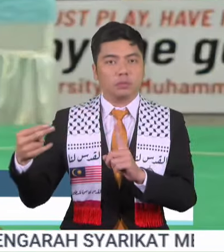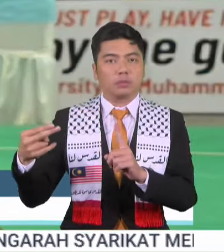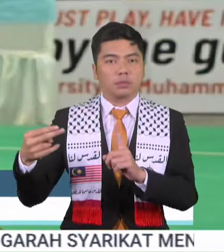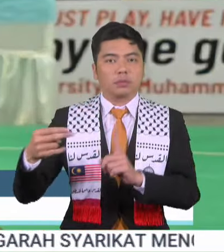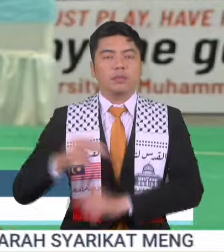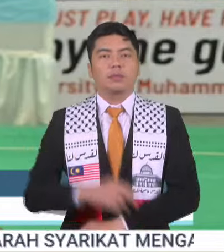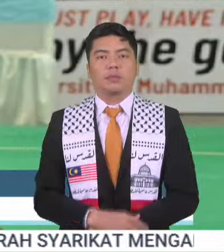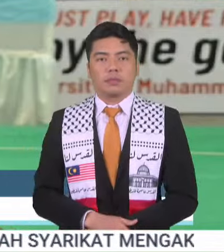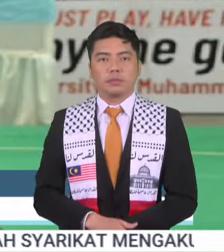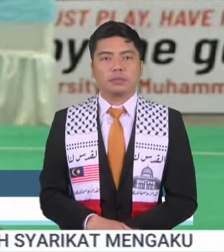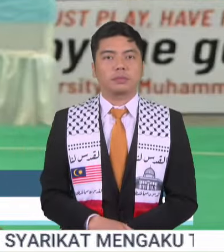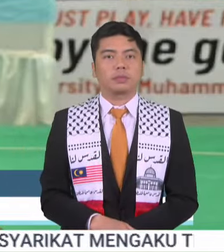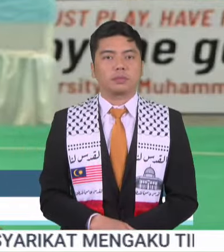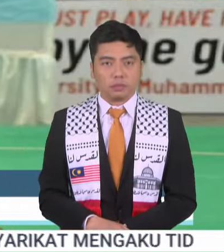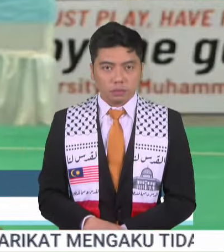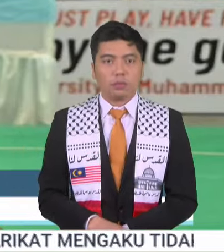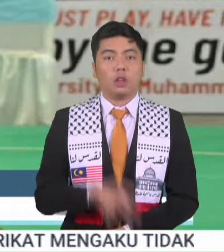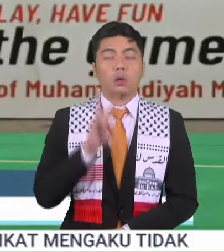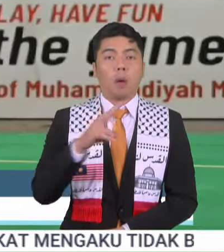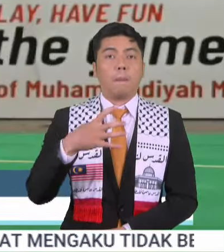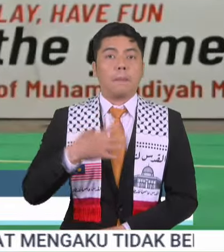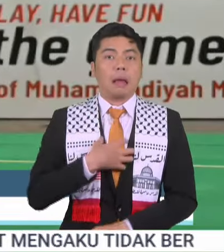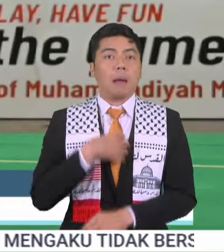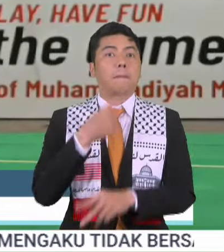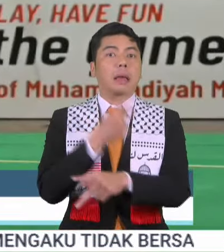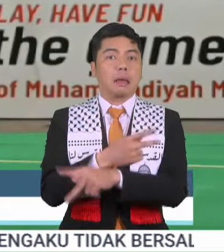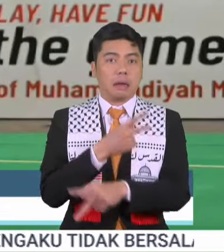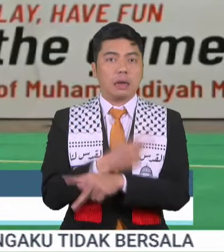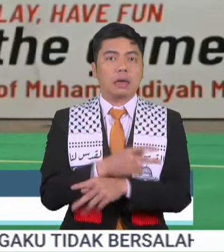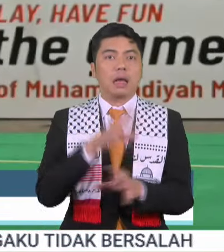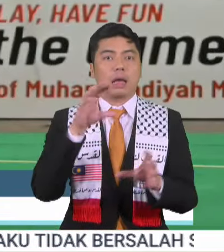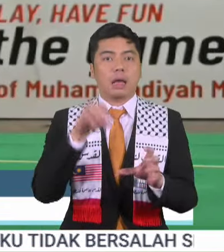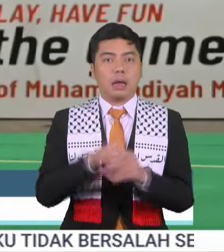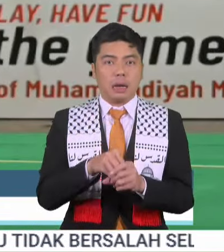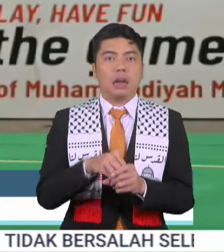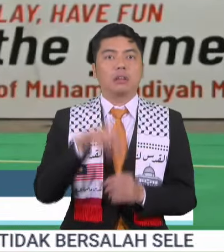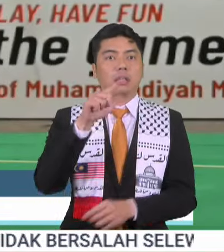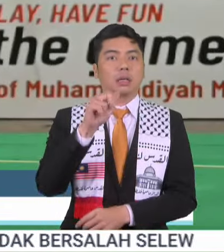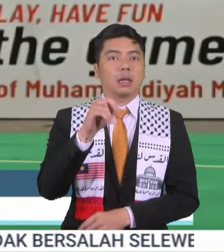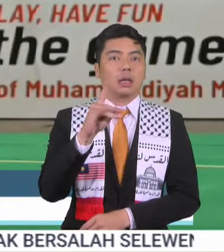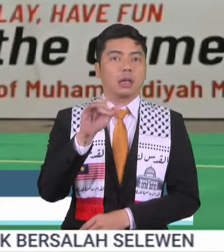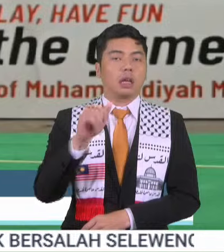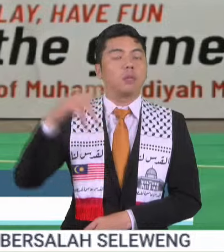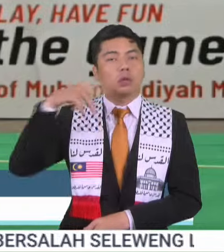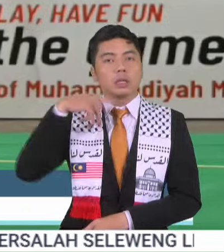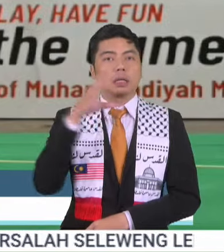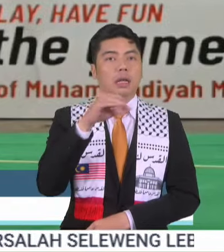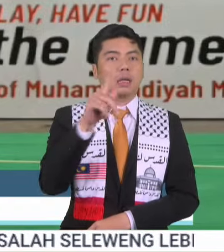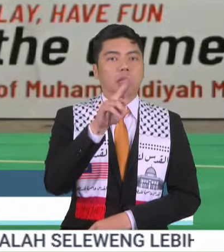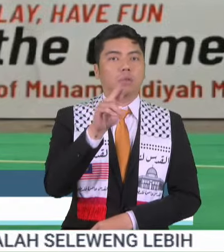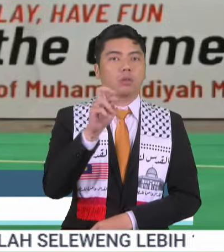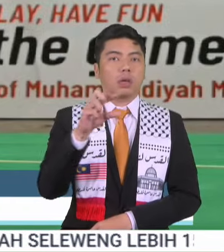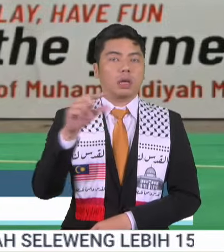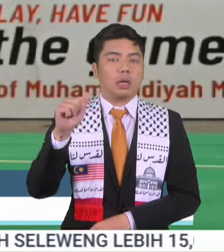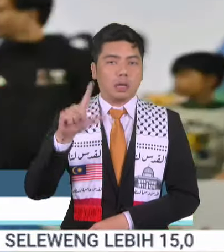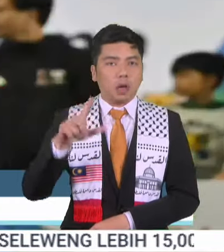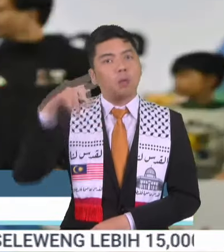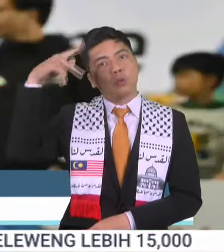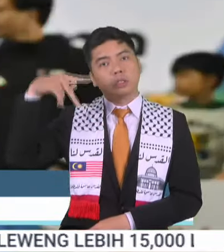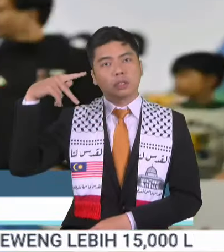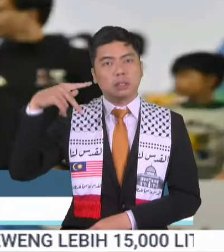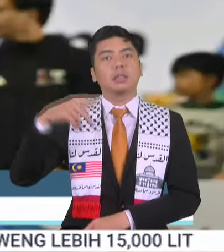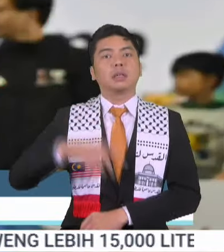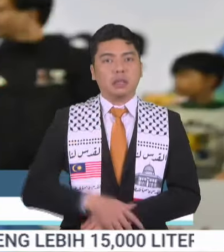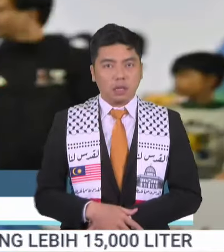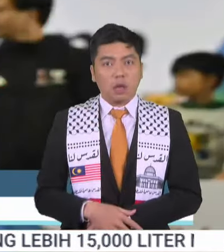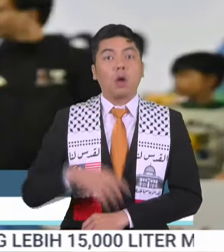dan Irfan Mualana. Dua pingat perak pula hadir menerusi acara silat ganda putri dan silat tunggal putra. Silat